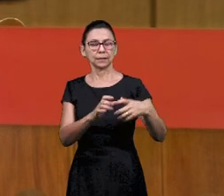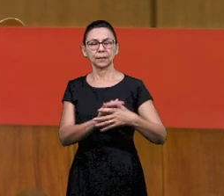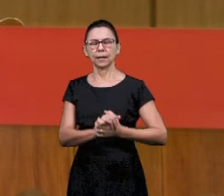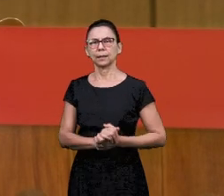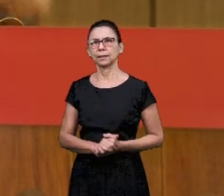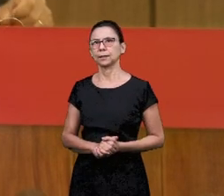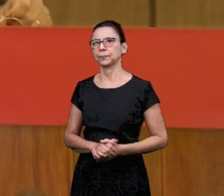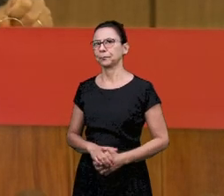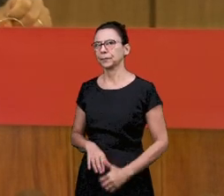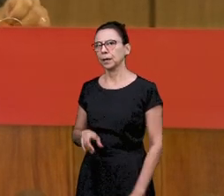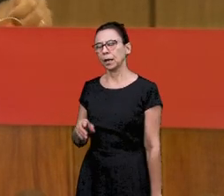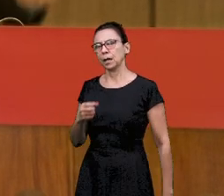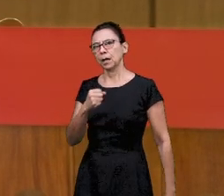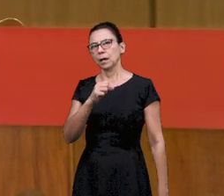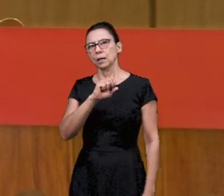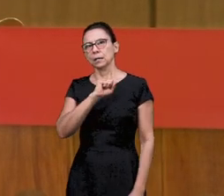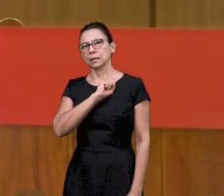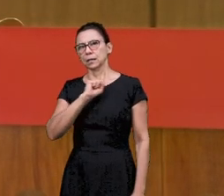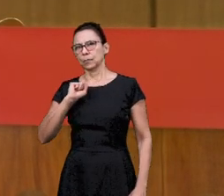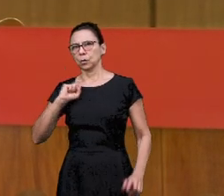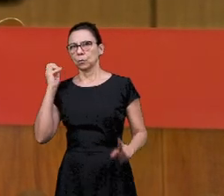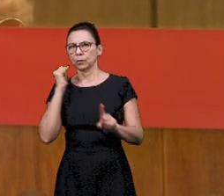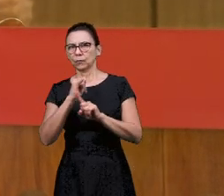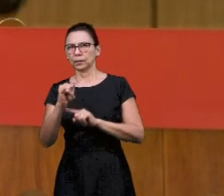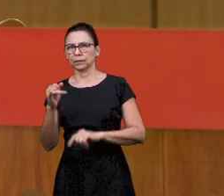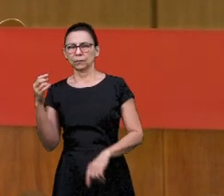ce que Dieu t'a dit.